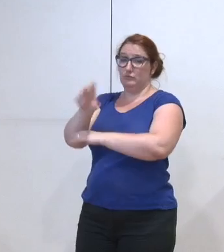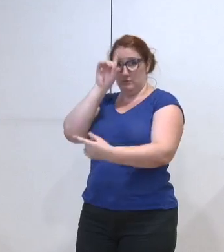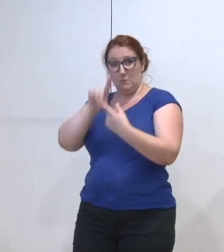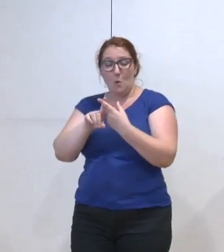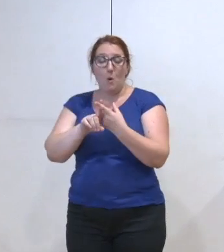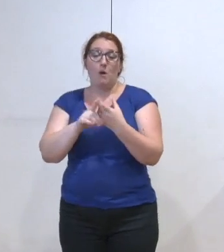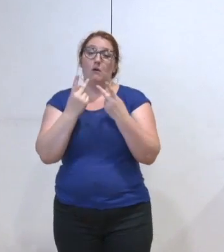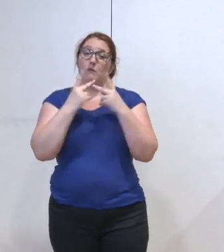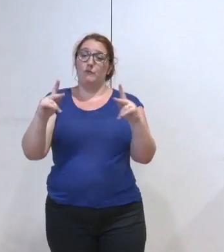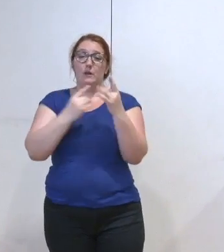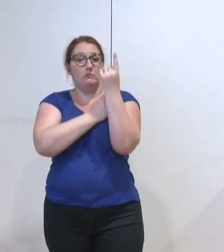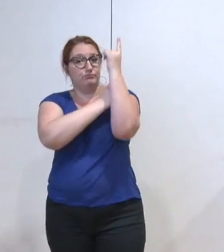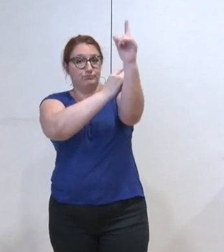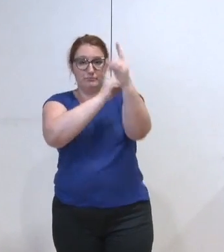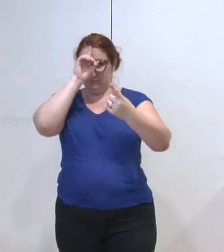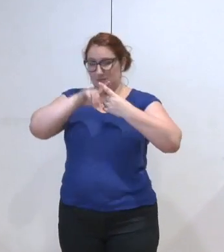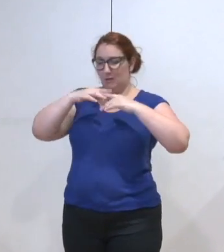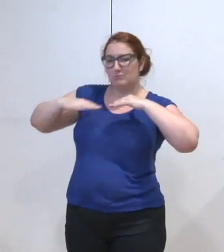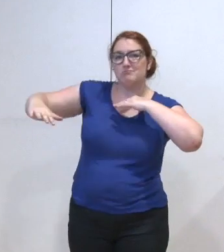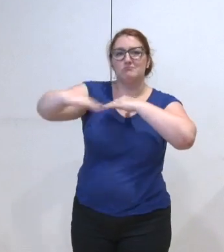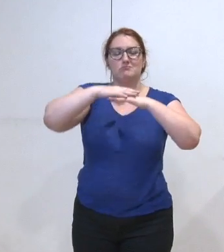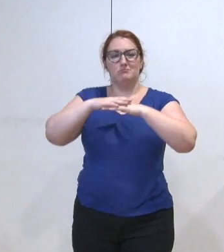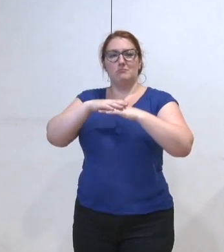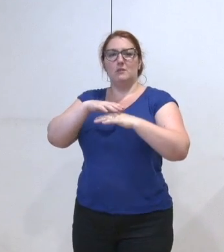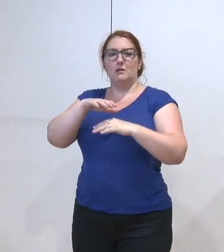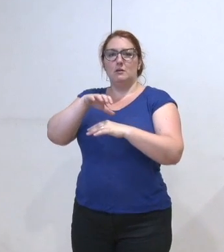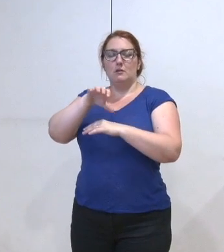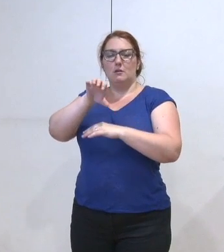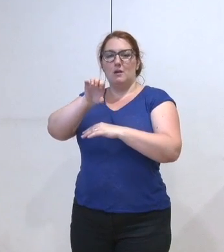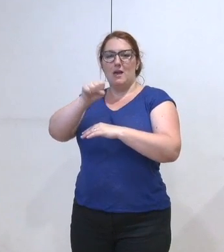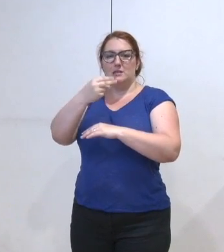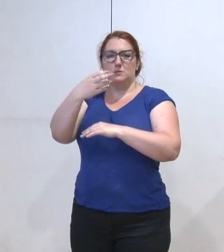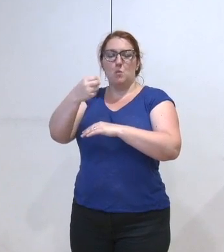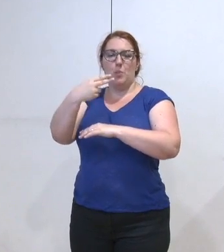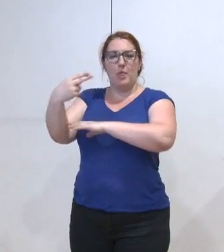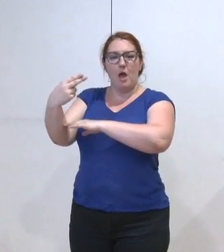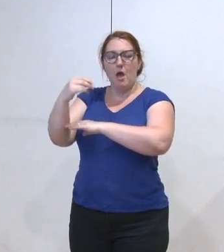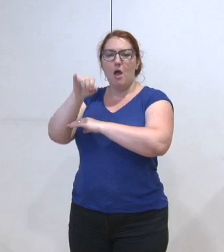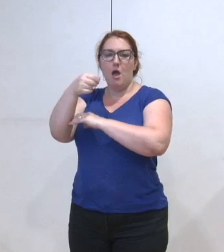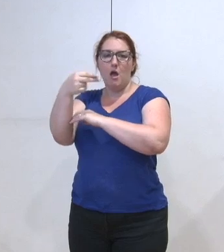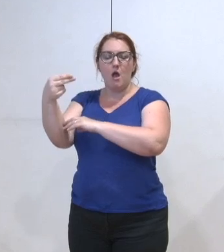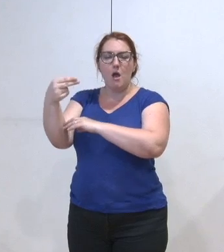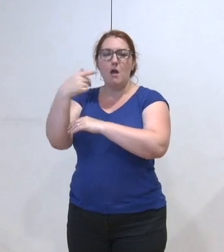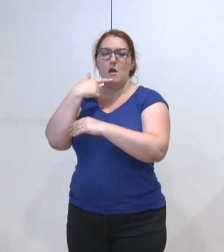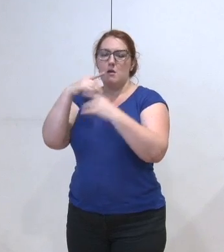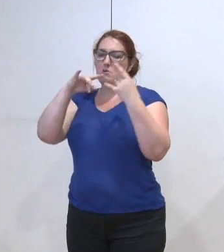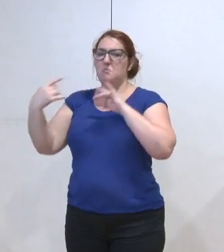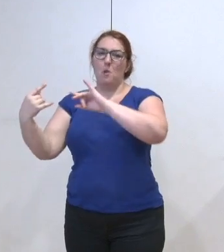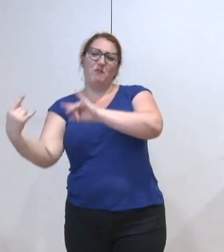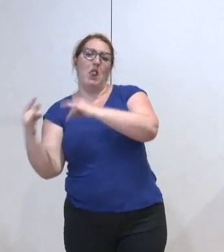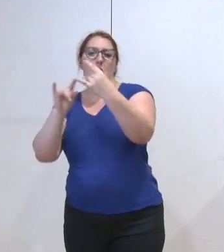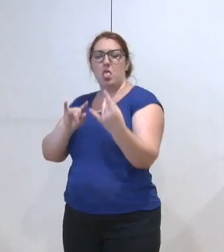Monin nous avons tous pu constater avec quel talent et avec quel résultat cela a